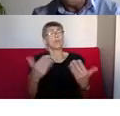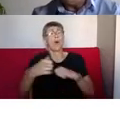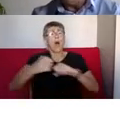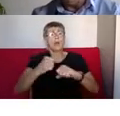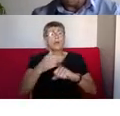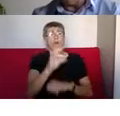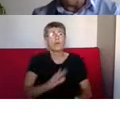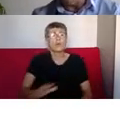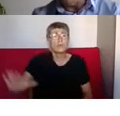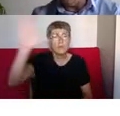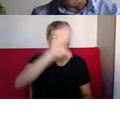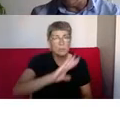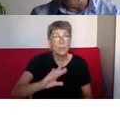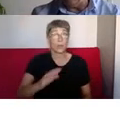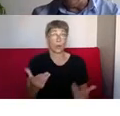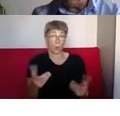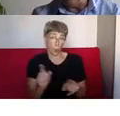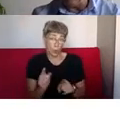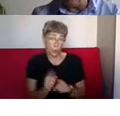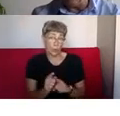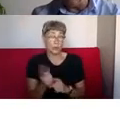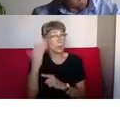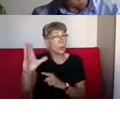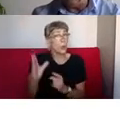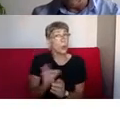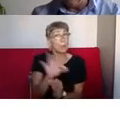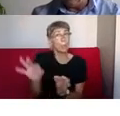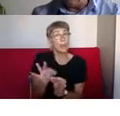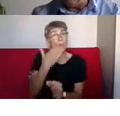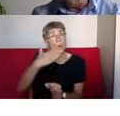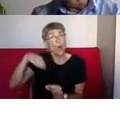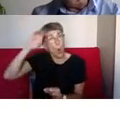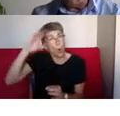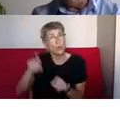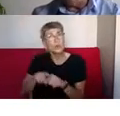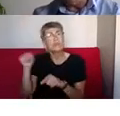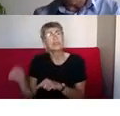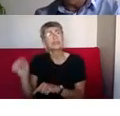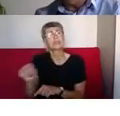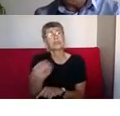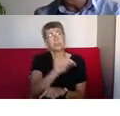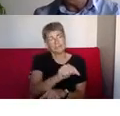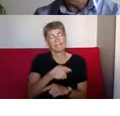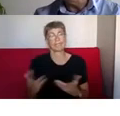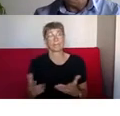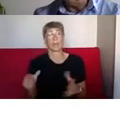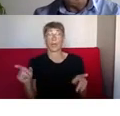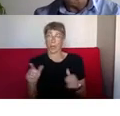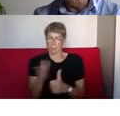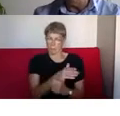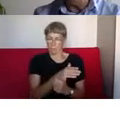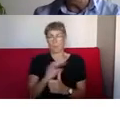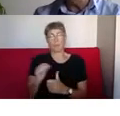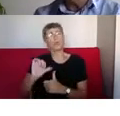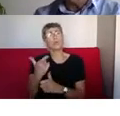français et aujourd'hui aussi dans certains pays d'Europe. Et voilà. Et ensuite, je voulais vous présenter une action